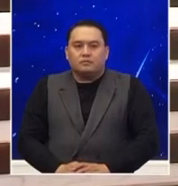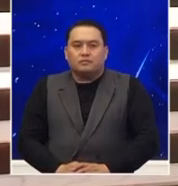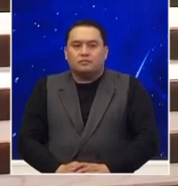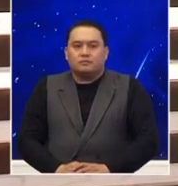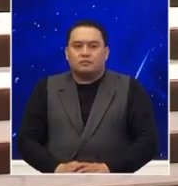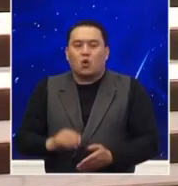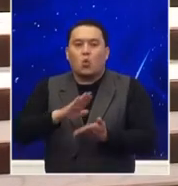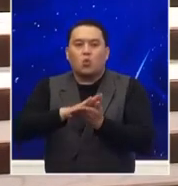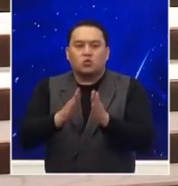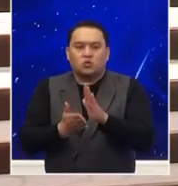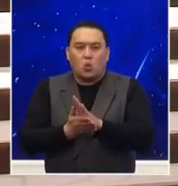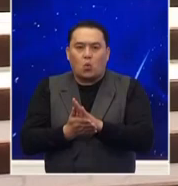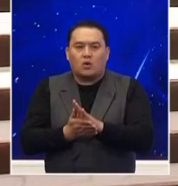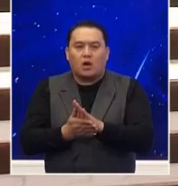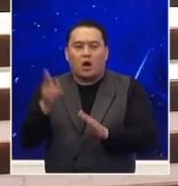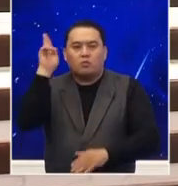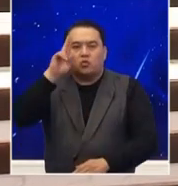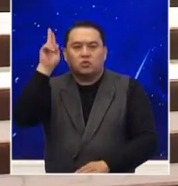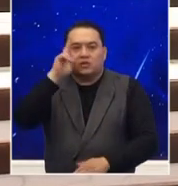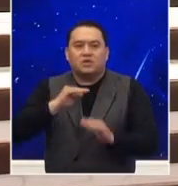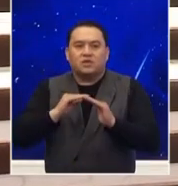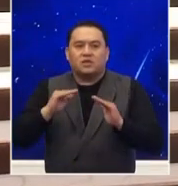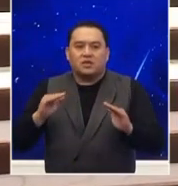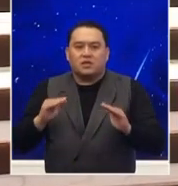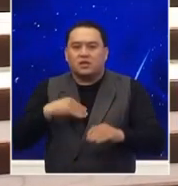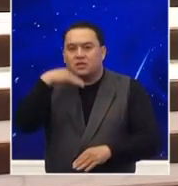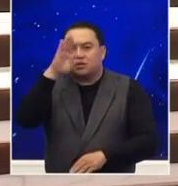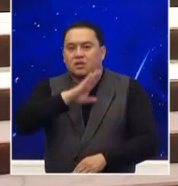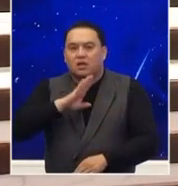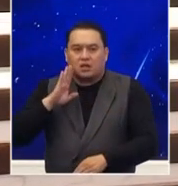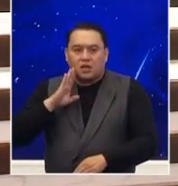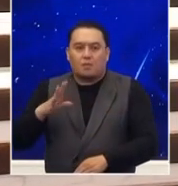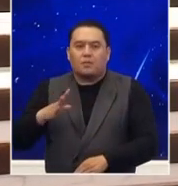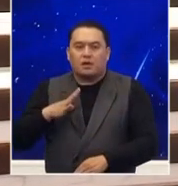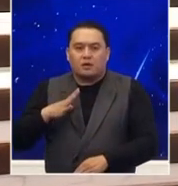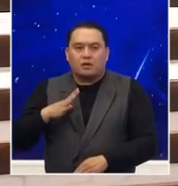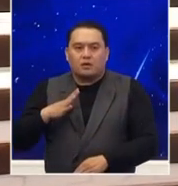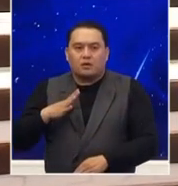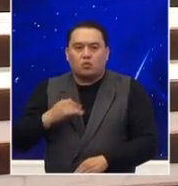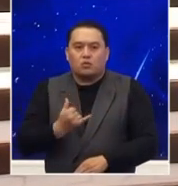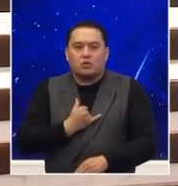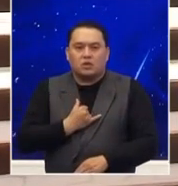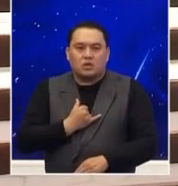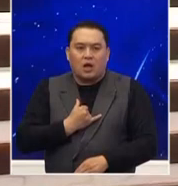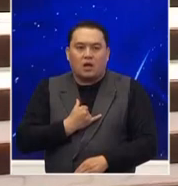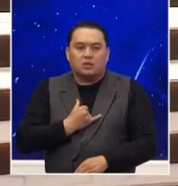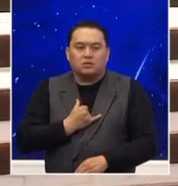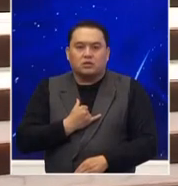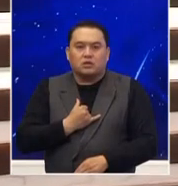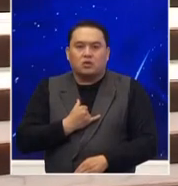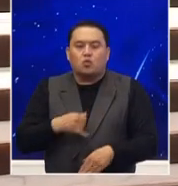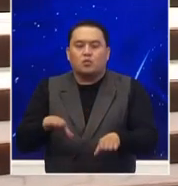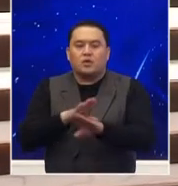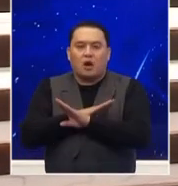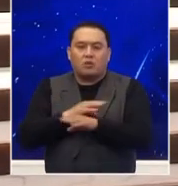В условиях дистанционного обучения дети находятся с родителями, и в то же время они гибнут у нас. То они гибнут в авариях